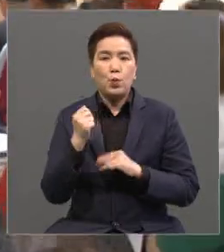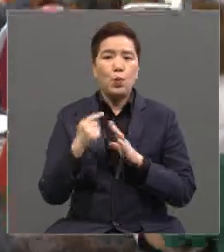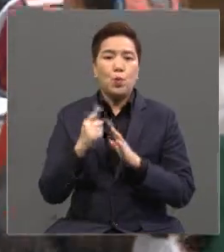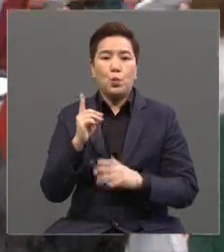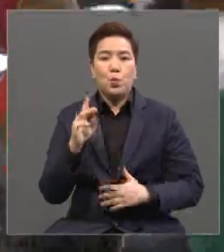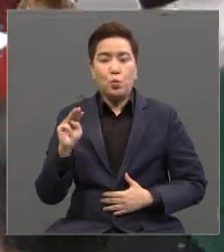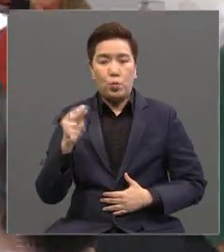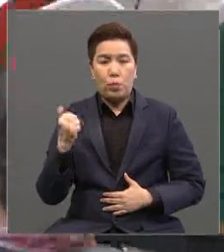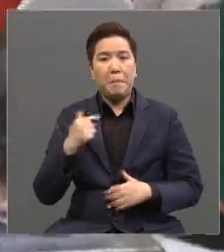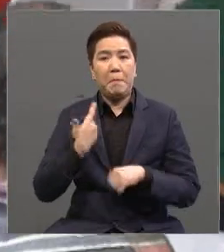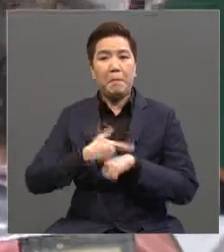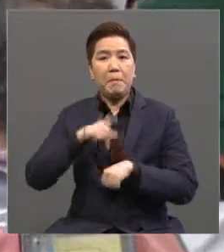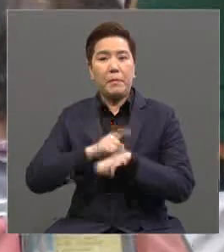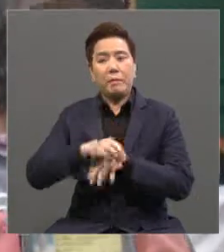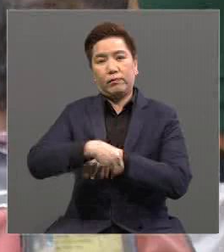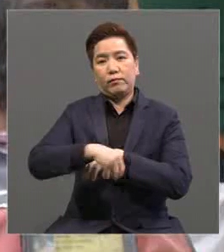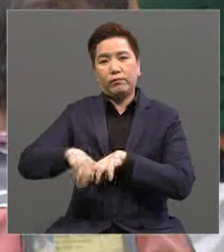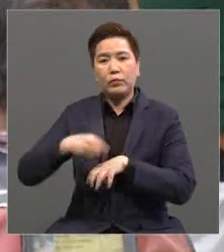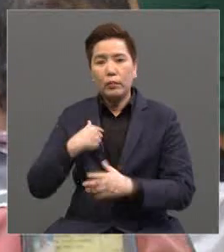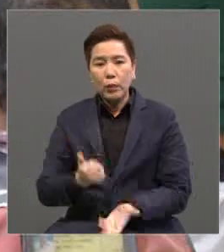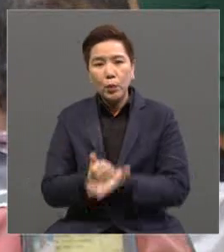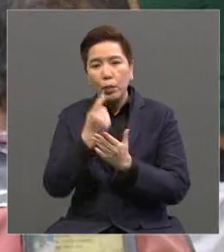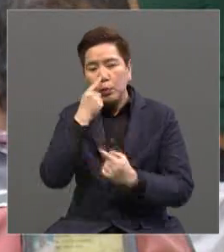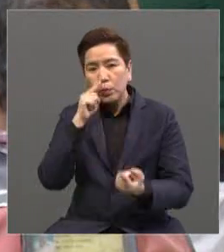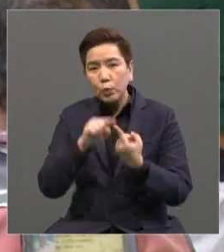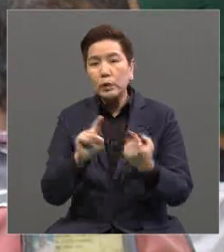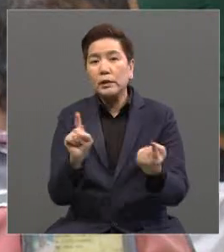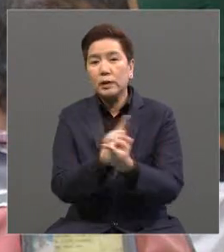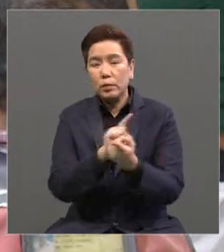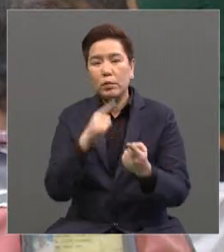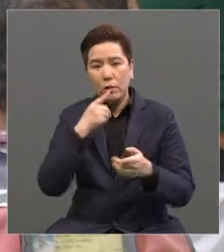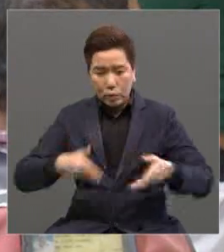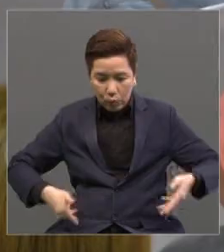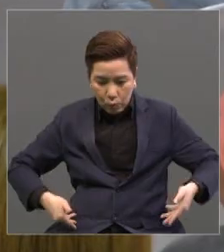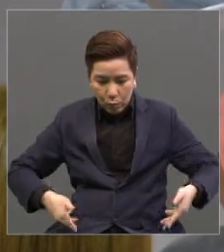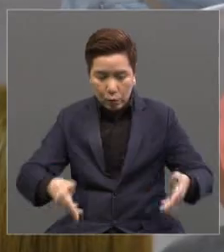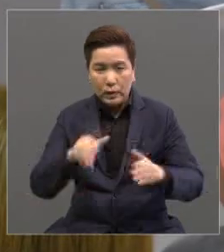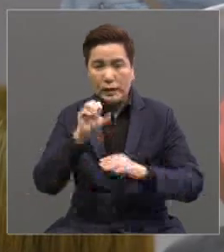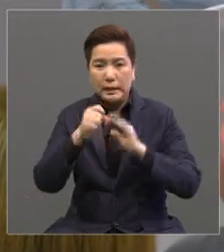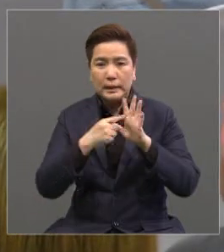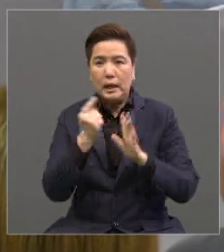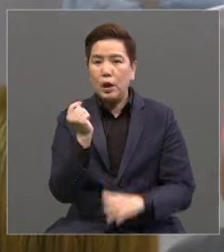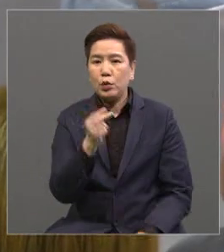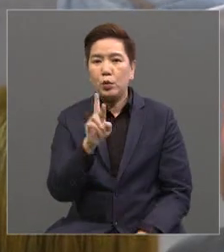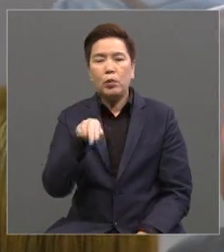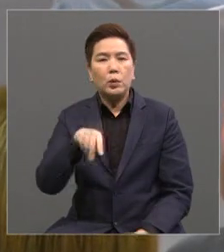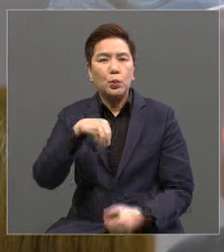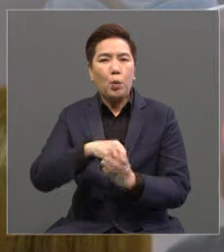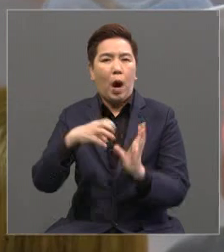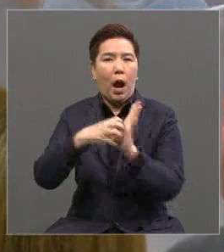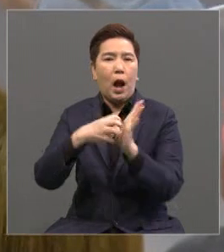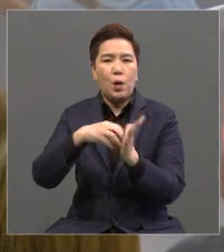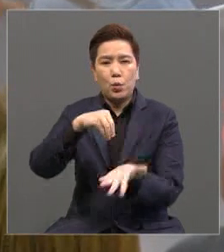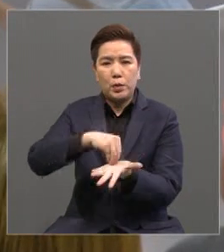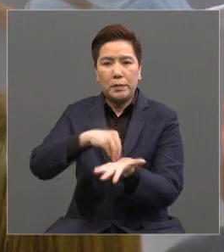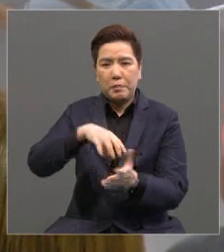งชาติกุลค่ะประธานเครือข่ายเป็นหูเป็นตาเพื่อสังคมก็กล่าวว่าถนนสาทรเนี่ยตั้งอยู่ใจกลางกรุงเทพมหานครภ